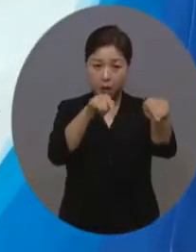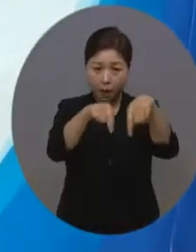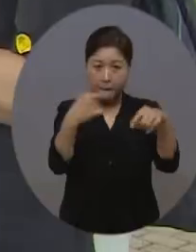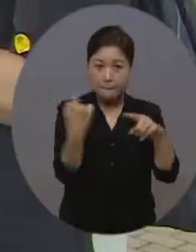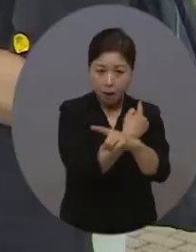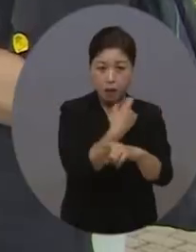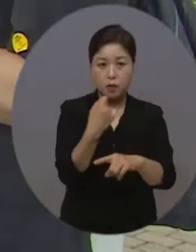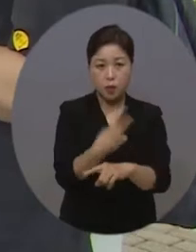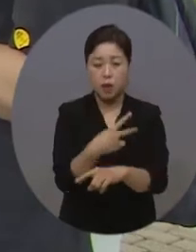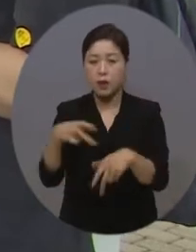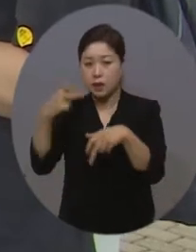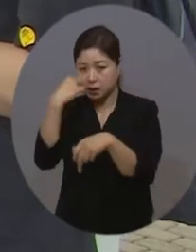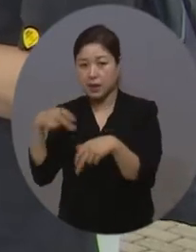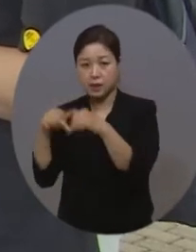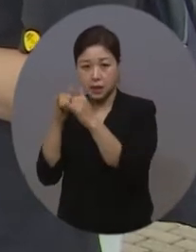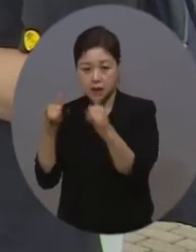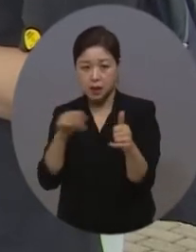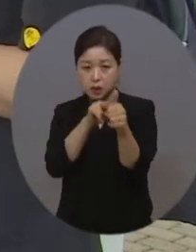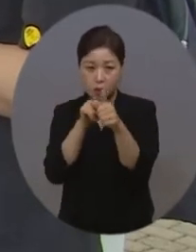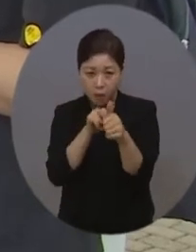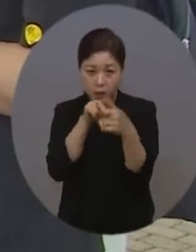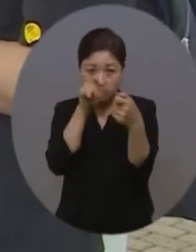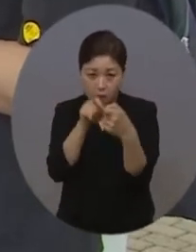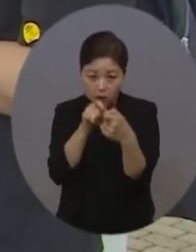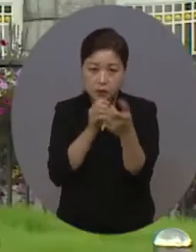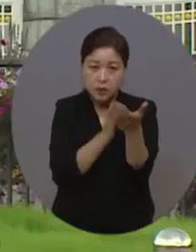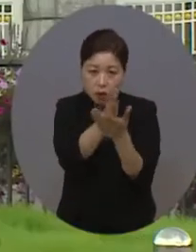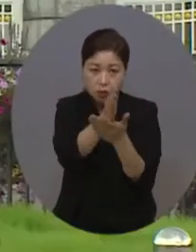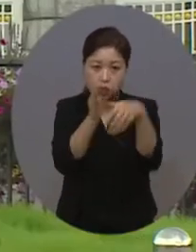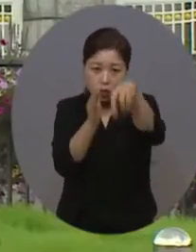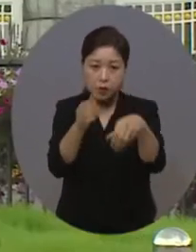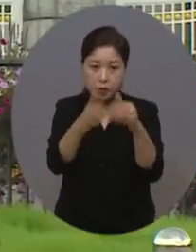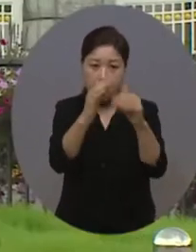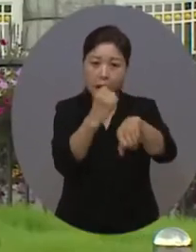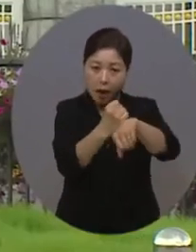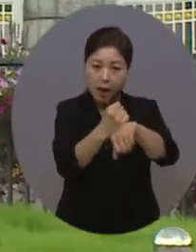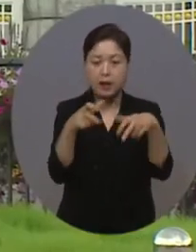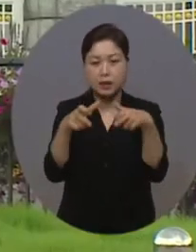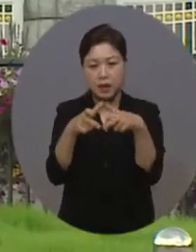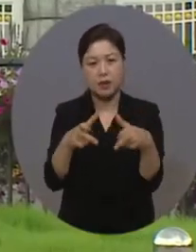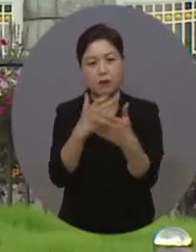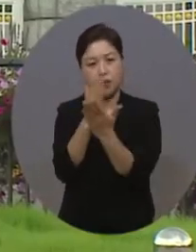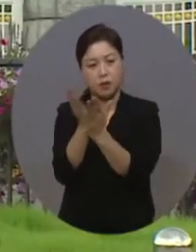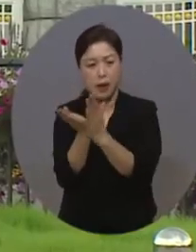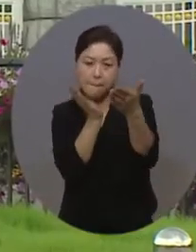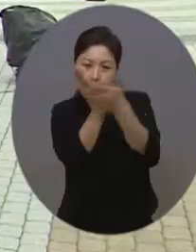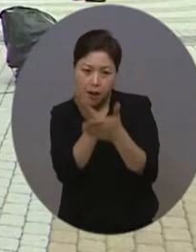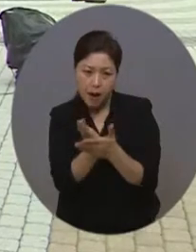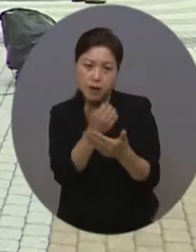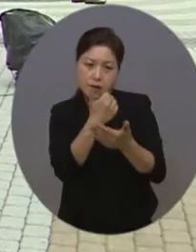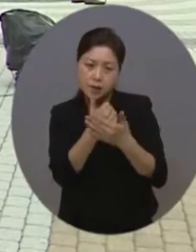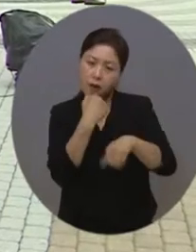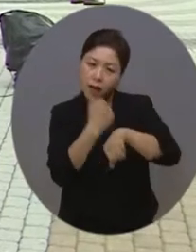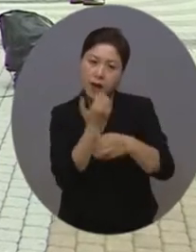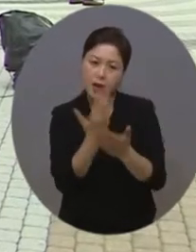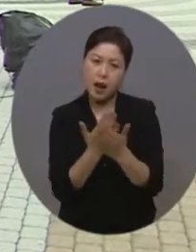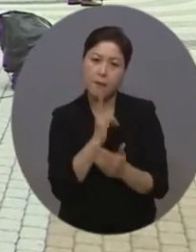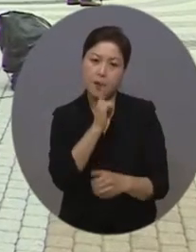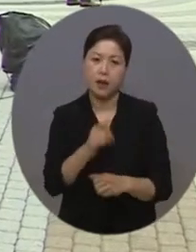시각장애인 정보 접근성 보장 전담기관 설치 등을 촉구하며 장애 유형별 맞춤형 지원책을 추진할 것을